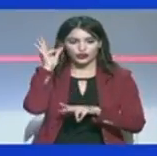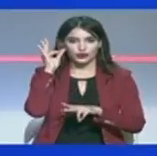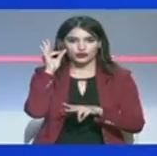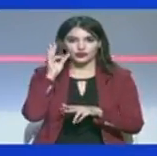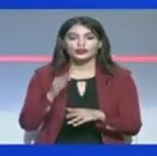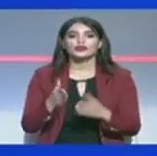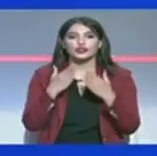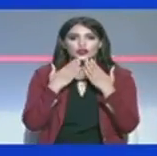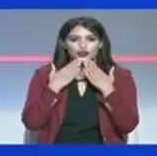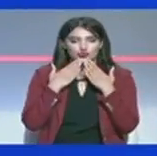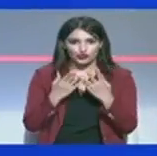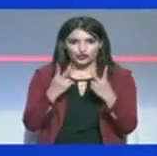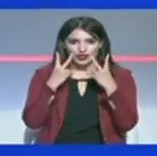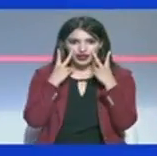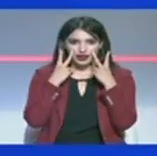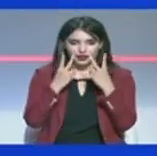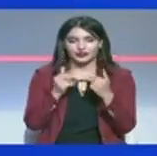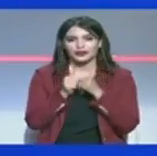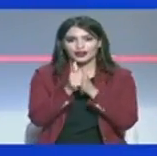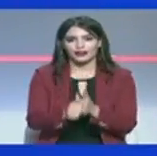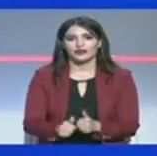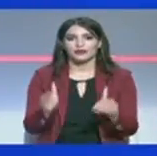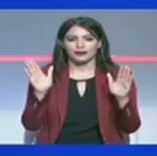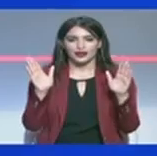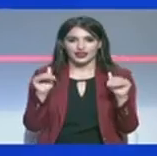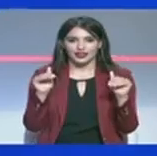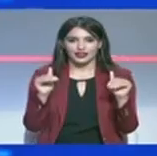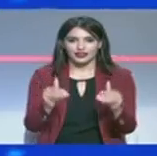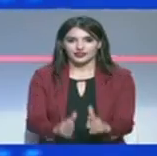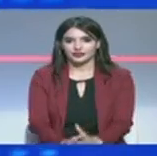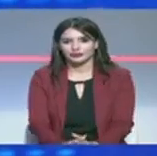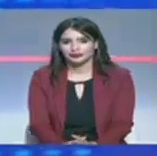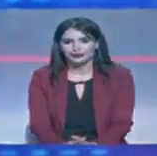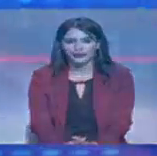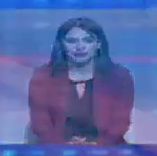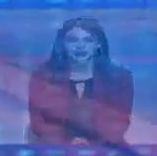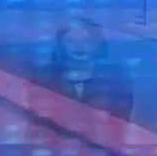التونسية تونيزيا تي في بوان تي ان. بقيت متابعة طيبة لبرامجنا، إلى اللقاء.